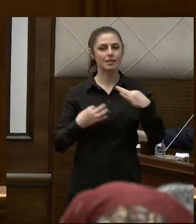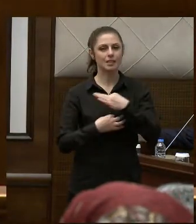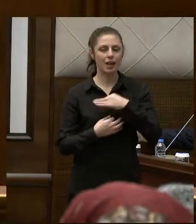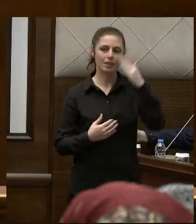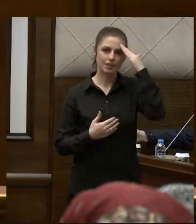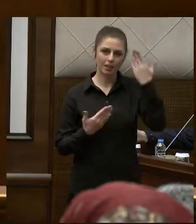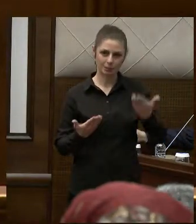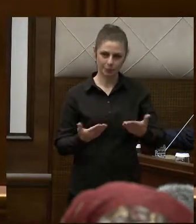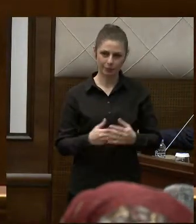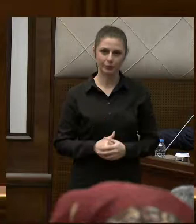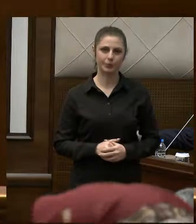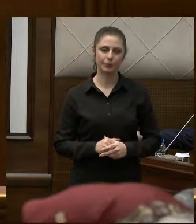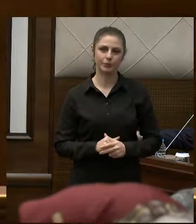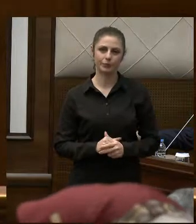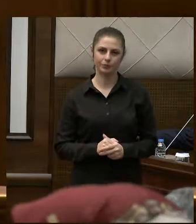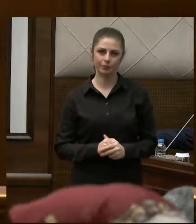arkadaşlar.